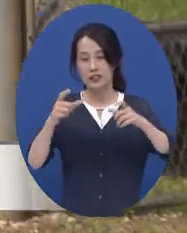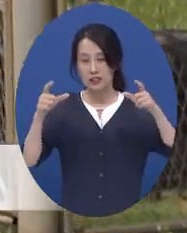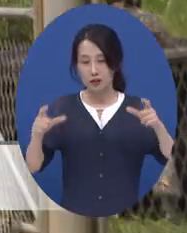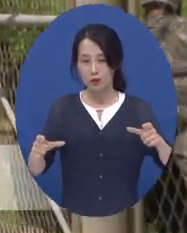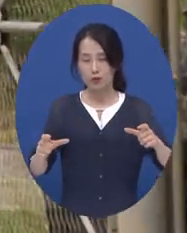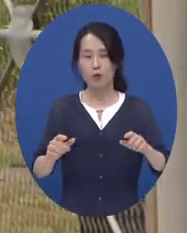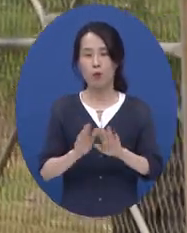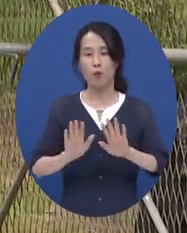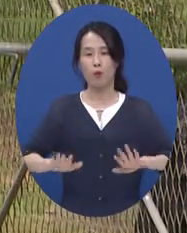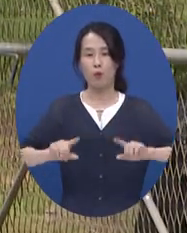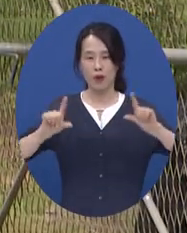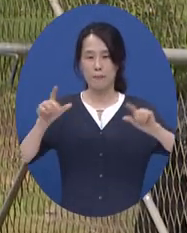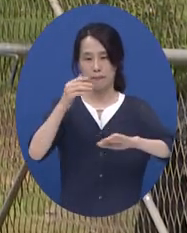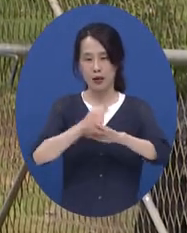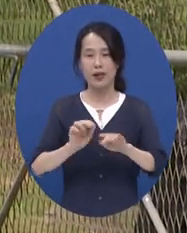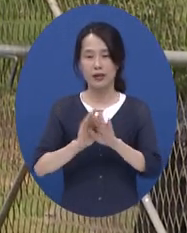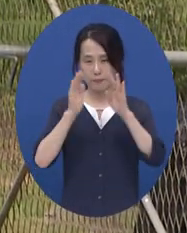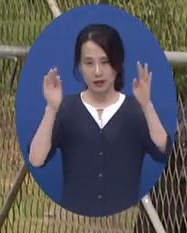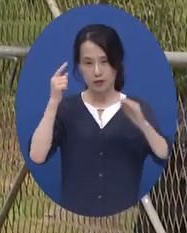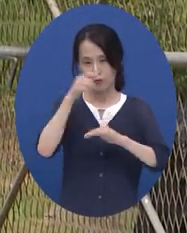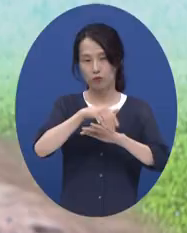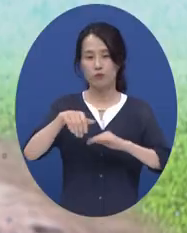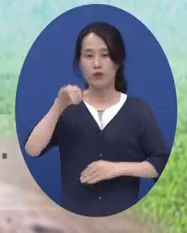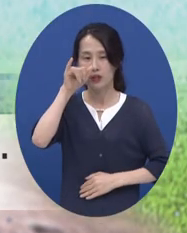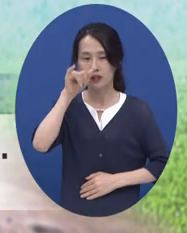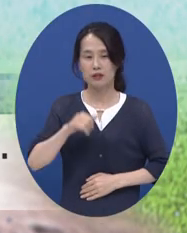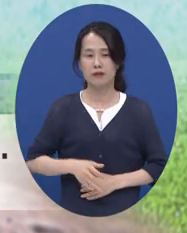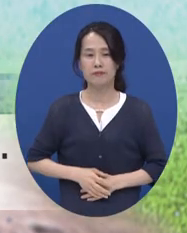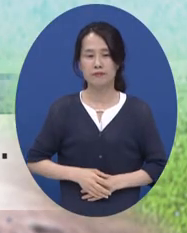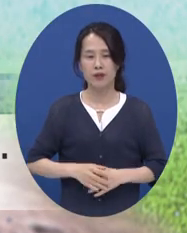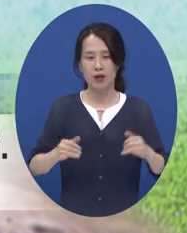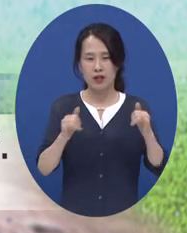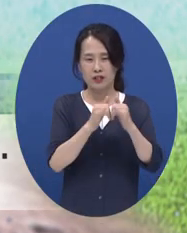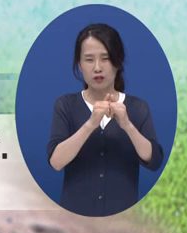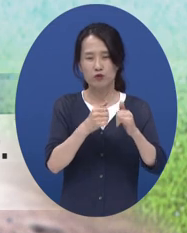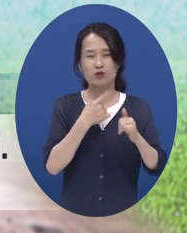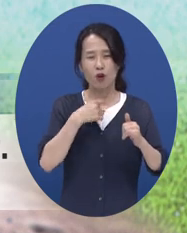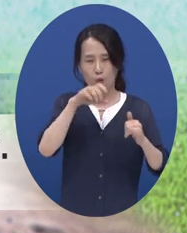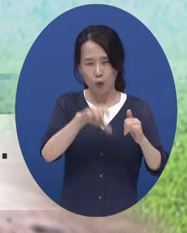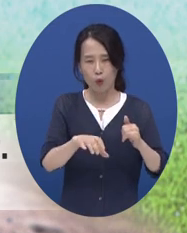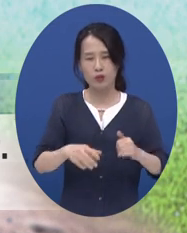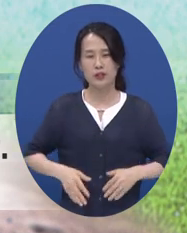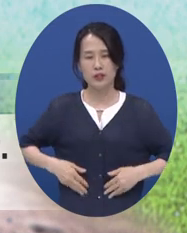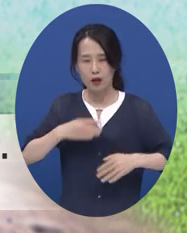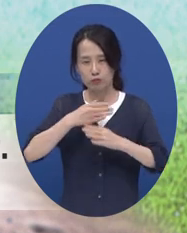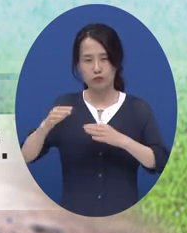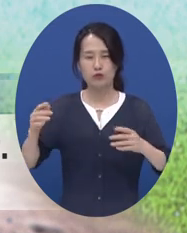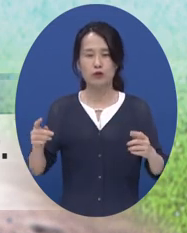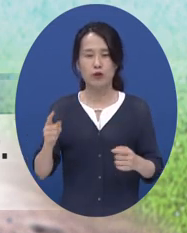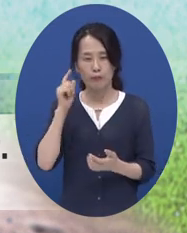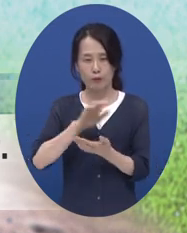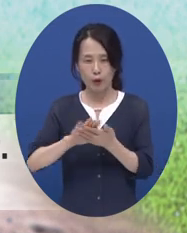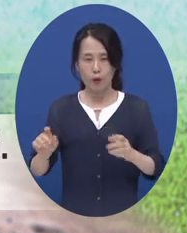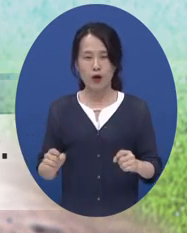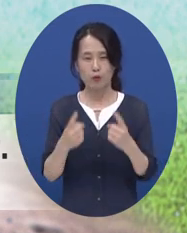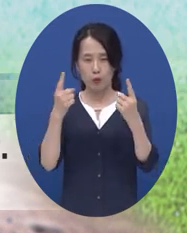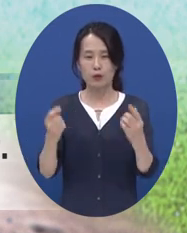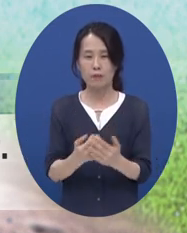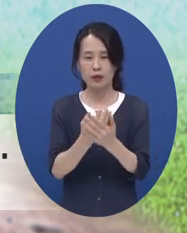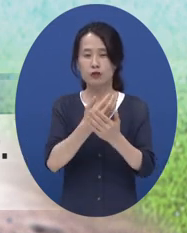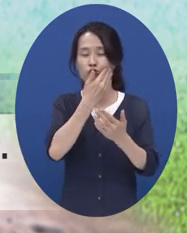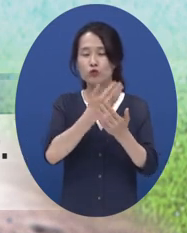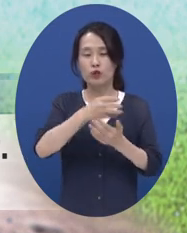구간도 올해 말 개방 예정입니다. 한류계 현장이 남북의 평화와 공동 번영의 토대가